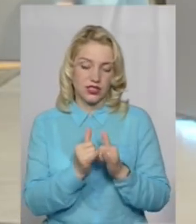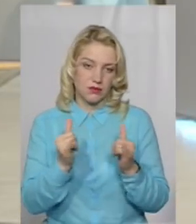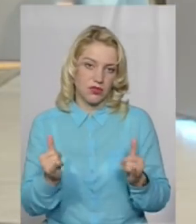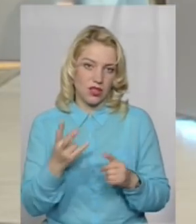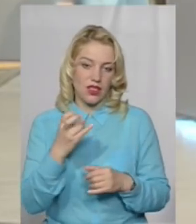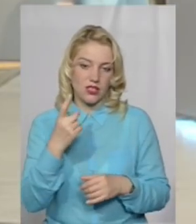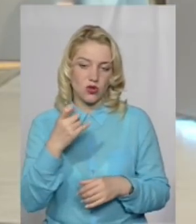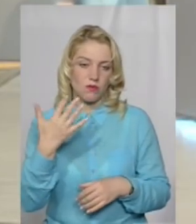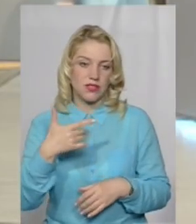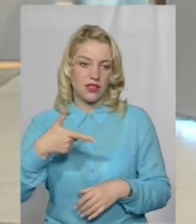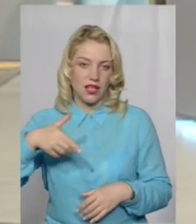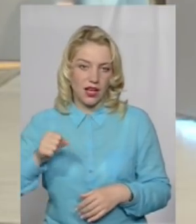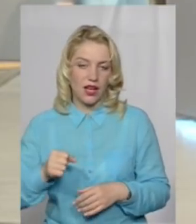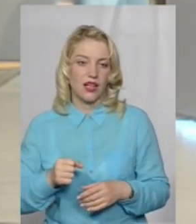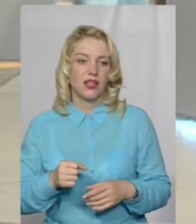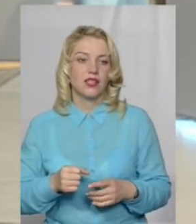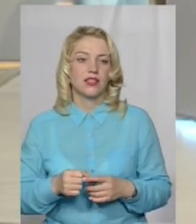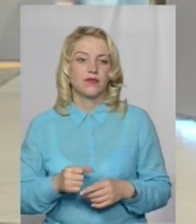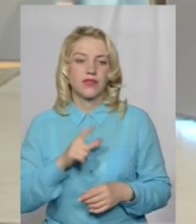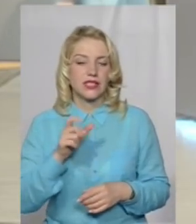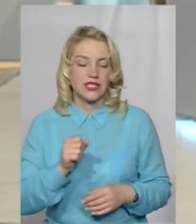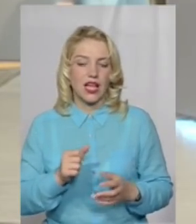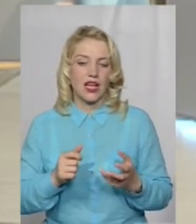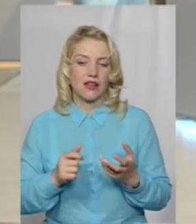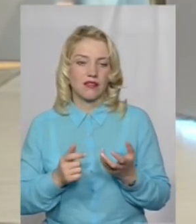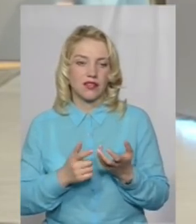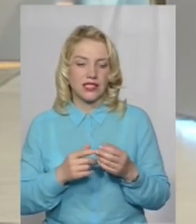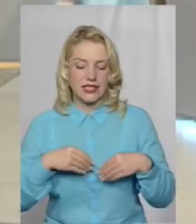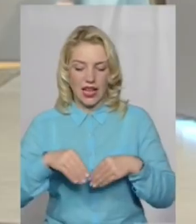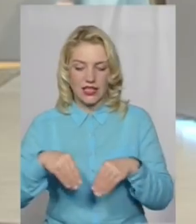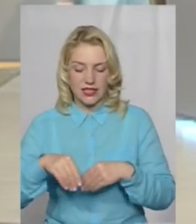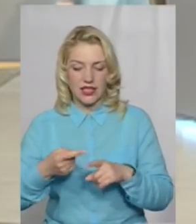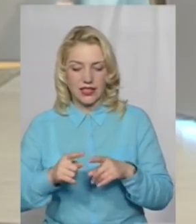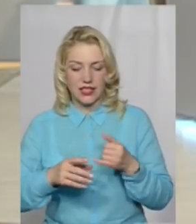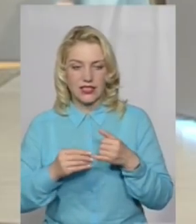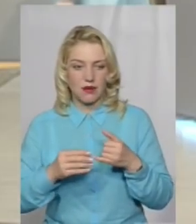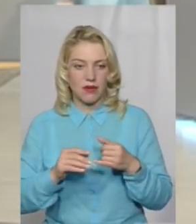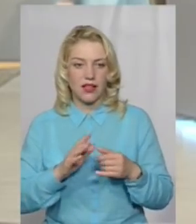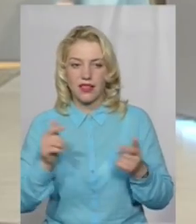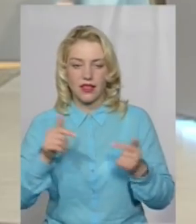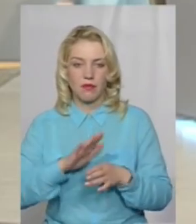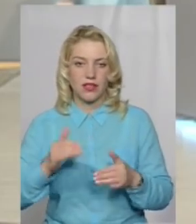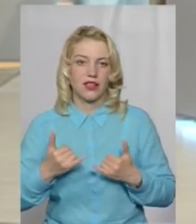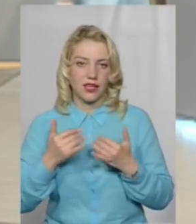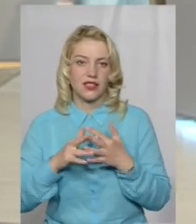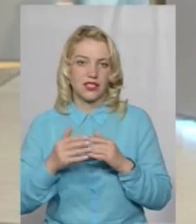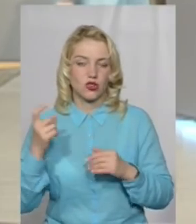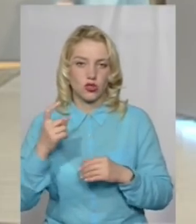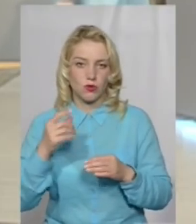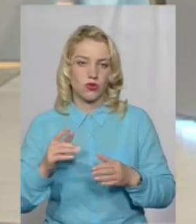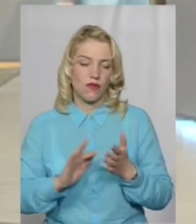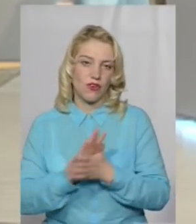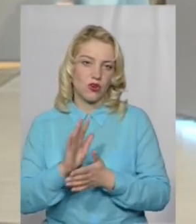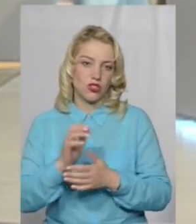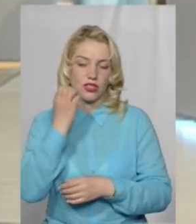збільшилось практично на 150 гектарів, саме за рахунок заліснення тих земель, непридатних для сільськогосподарського виробництва. Зрозуміло. Я